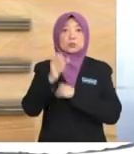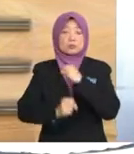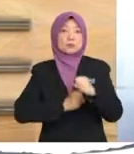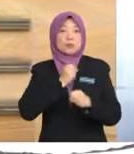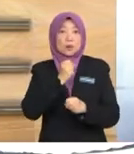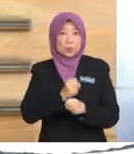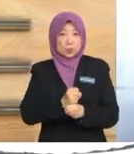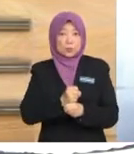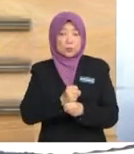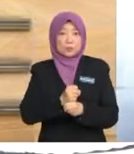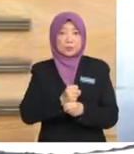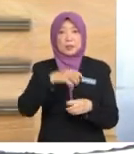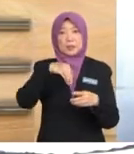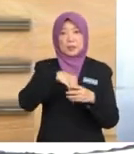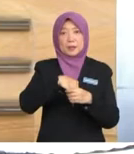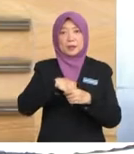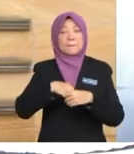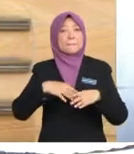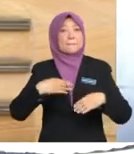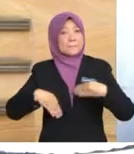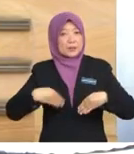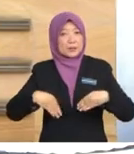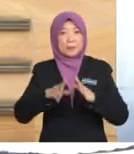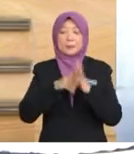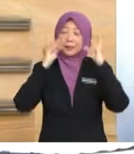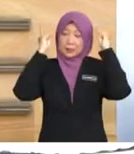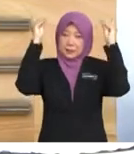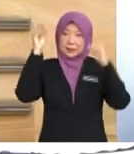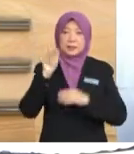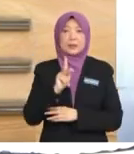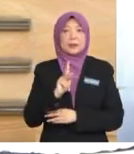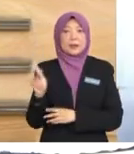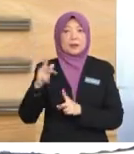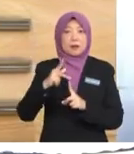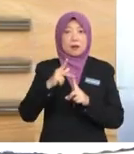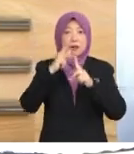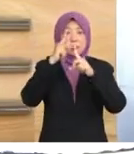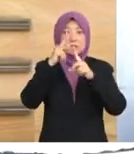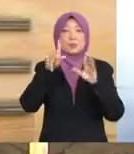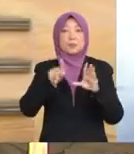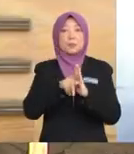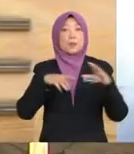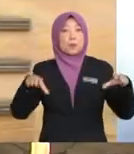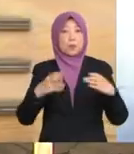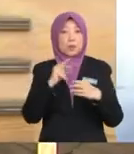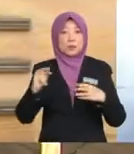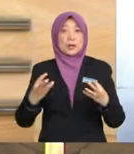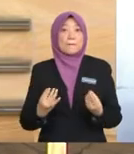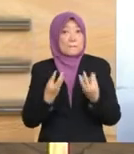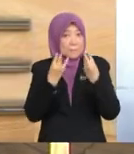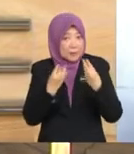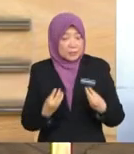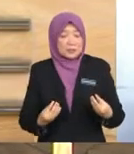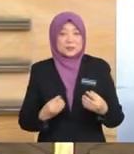tahun dalam bidang pendidikan khas, pembuatan pastri baru 5 tahun. Okey, banyak pengalaman Cikgu Nisa